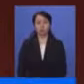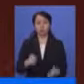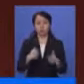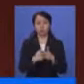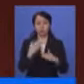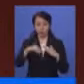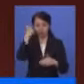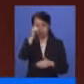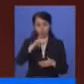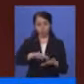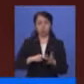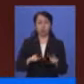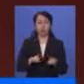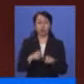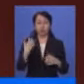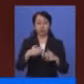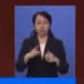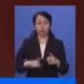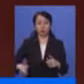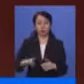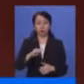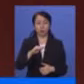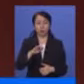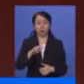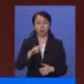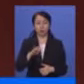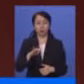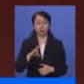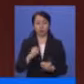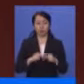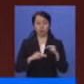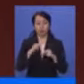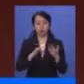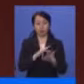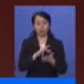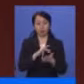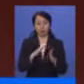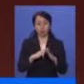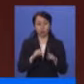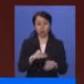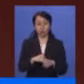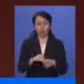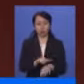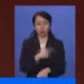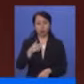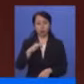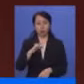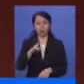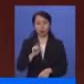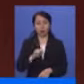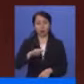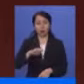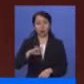года предполагается изъятие в таких микрорайонах, как микрорайон Жасуркен для строительства домов в границах улиц Горького,